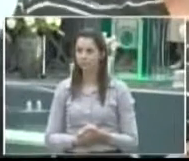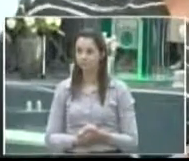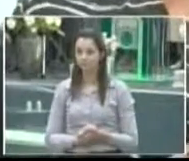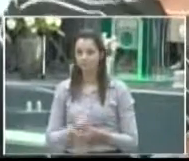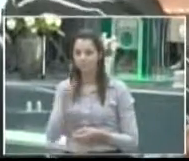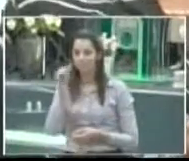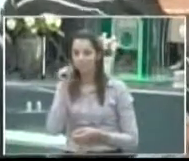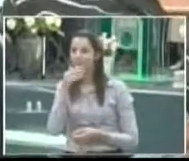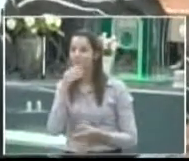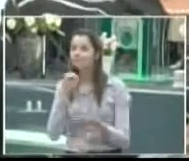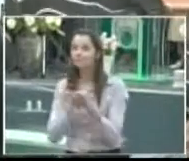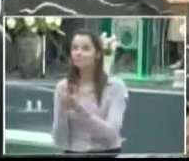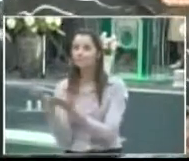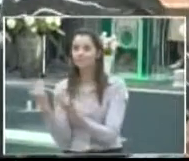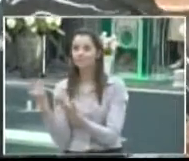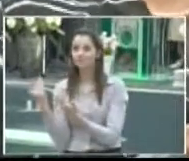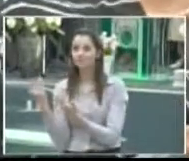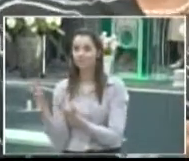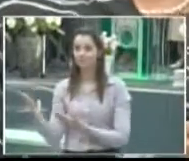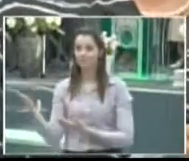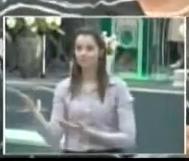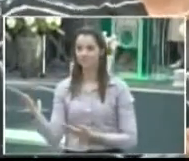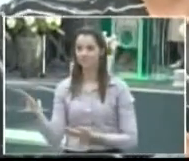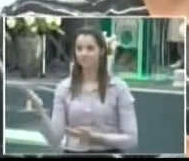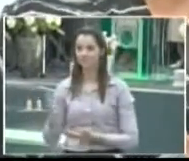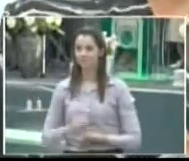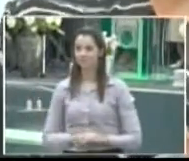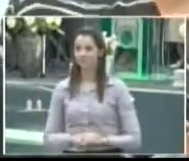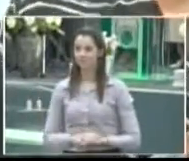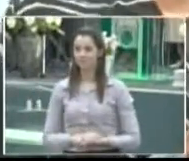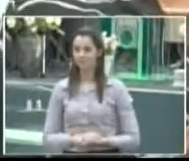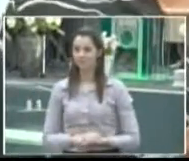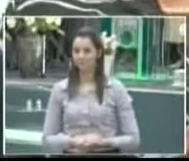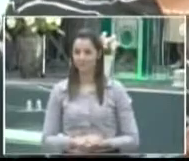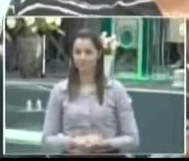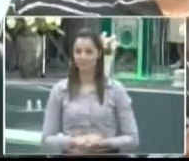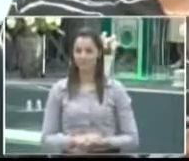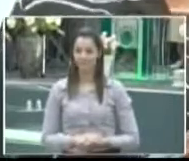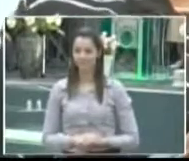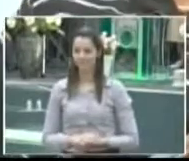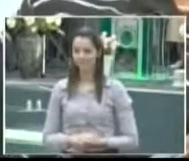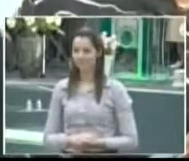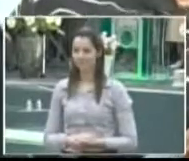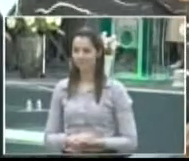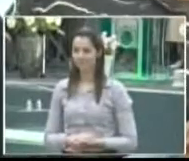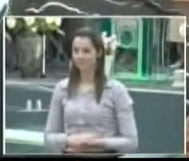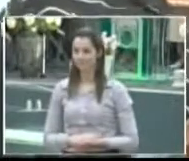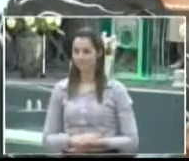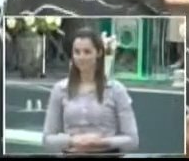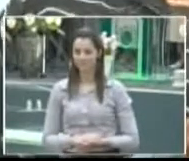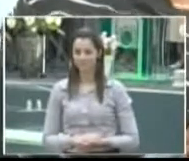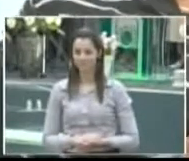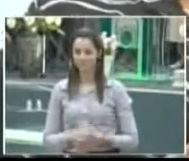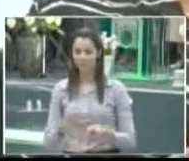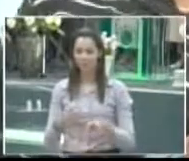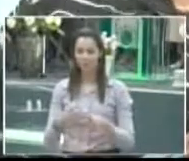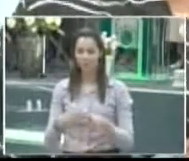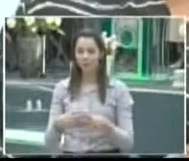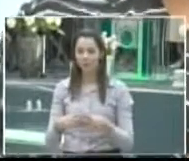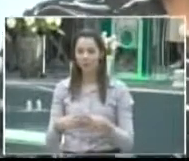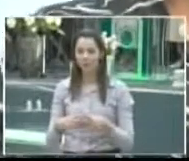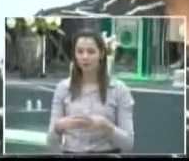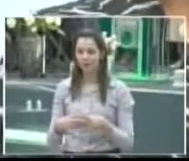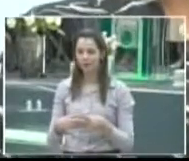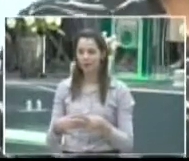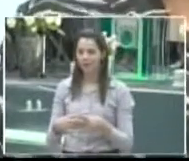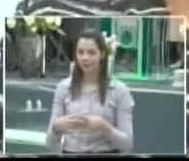jovem, diga-se de passagem, sind Franz und Anna-Marie Kuiper aus Karlsruhe. Eles são Franz e